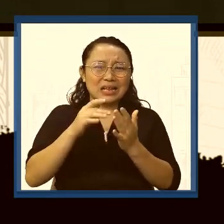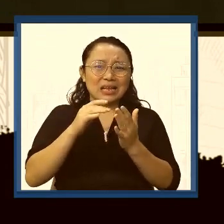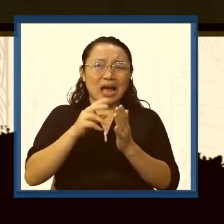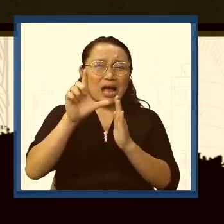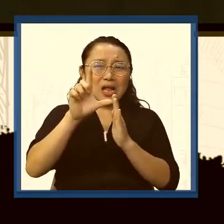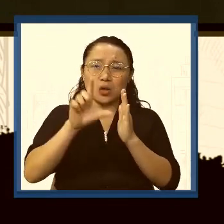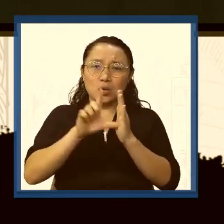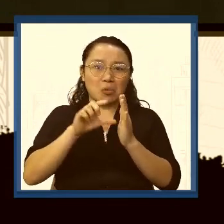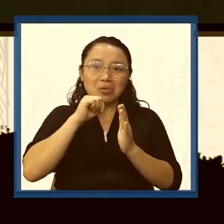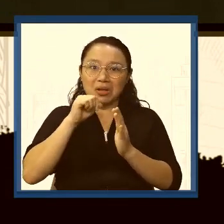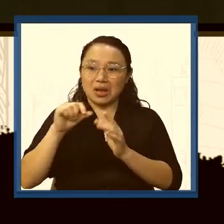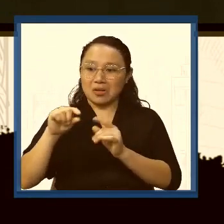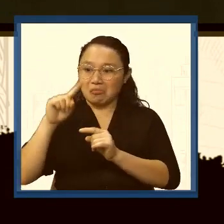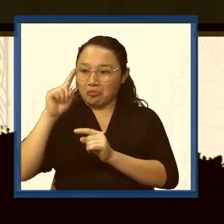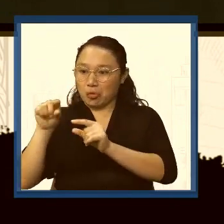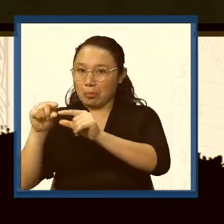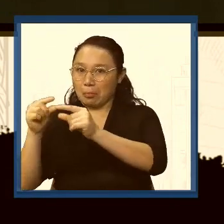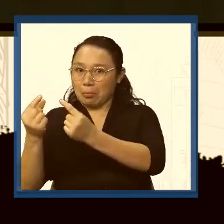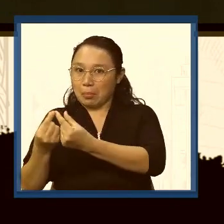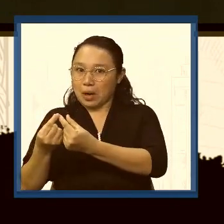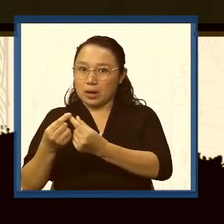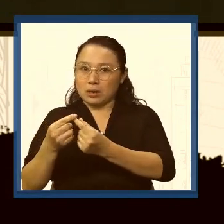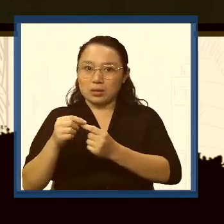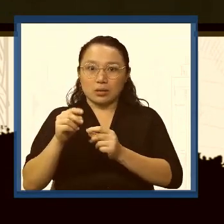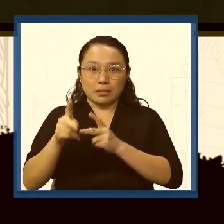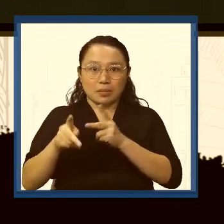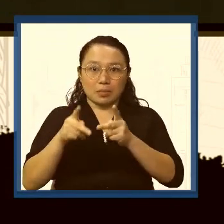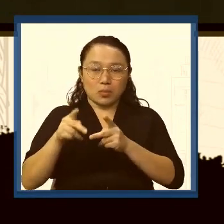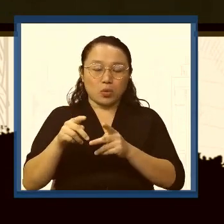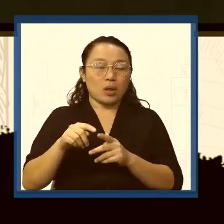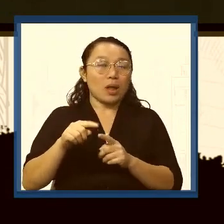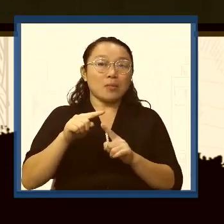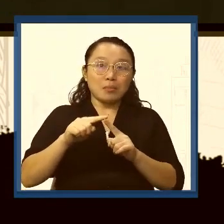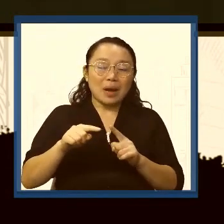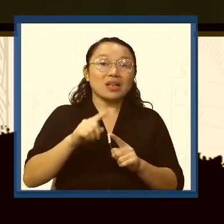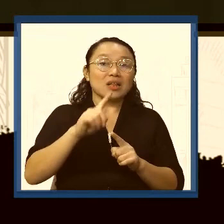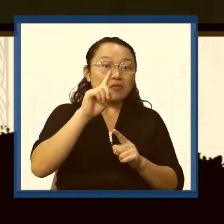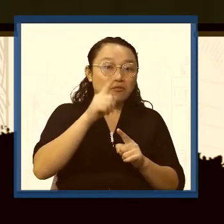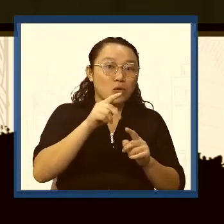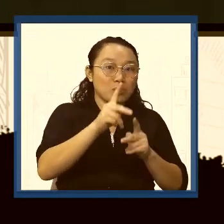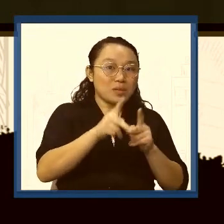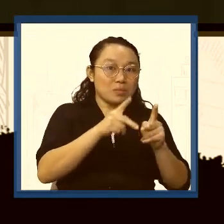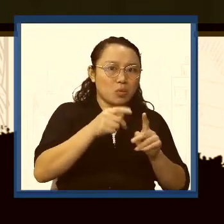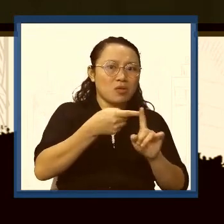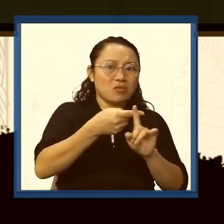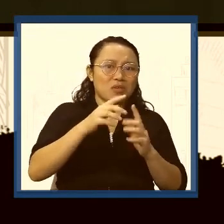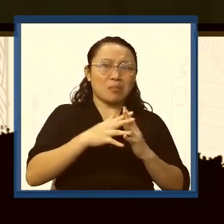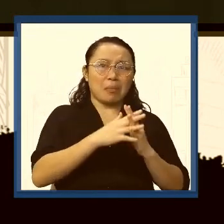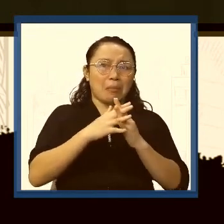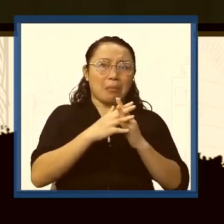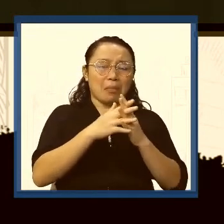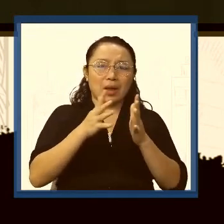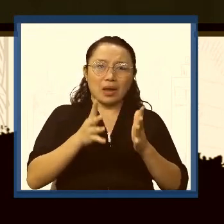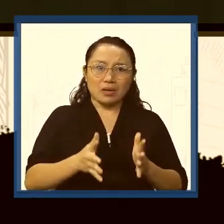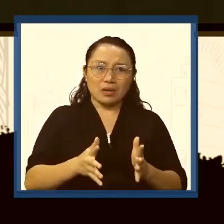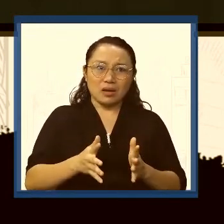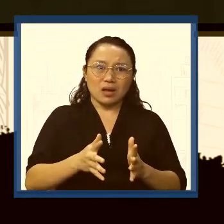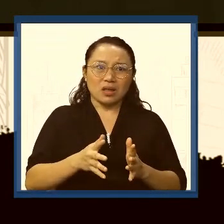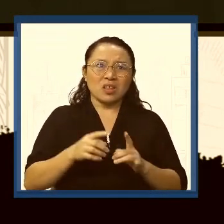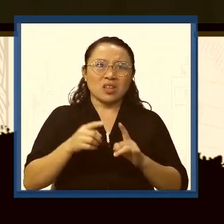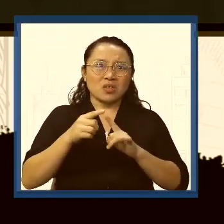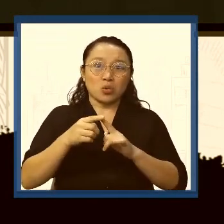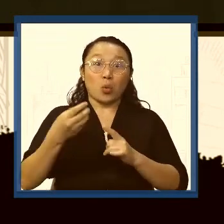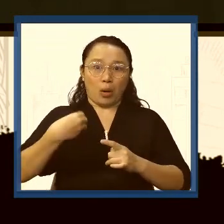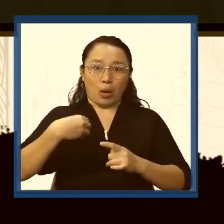usa ka grupos mga tao nga magtuo sa Dios. Apan para sa tao, gikan sa mga Amerikano, gikan ngadto sa mga